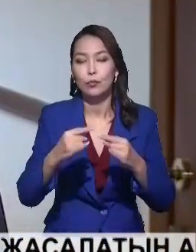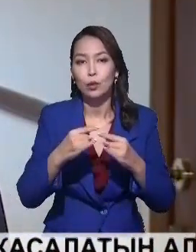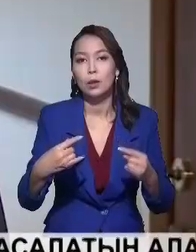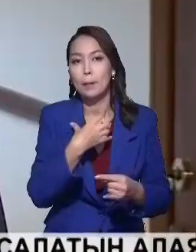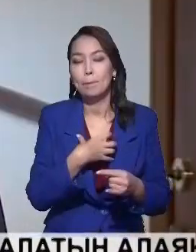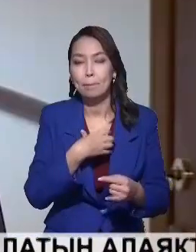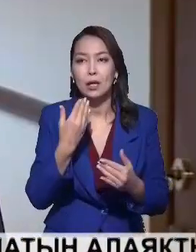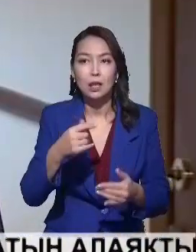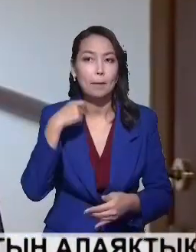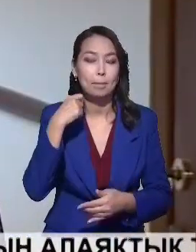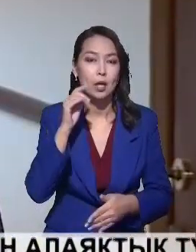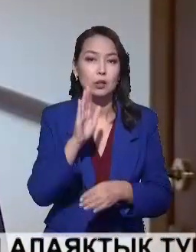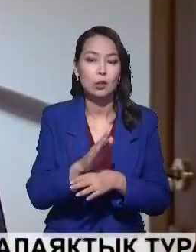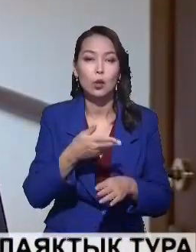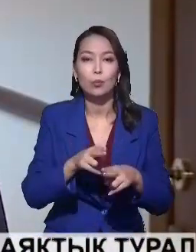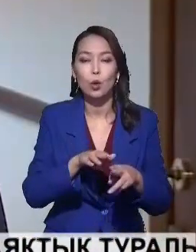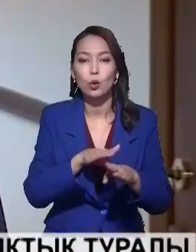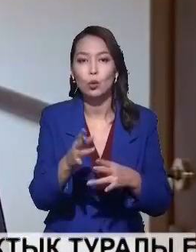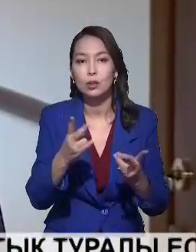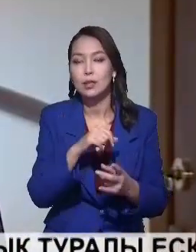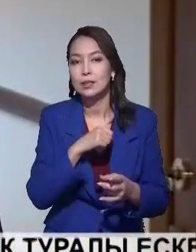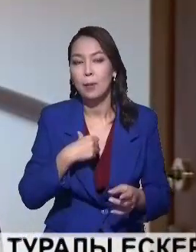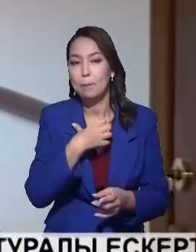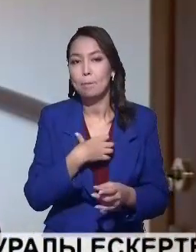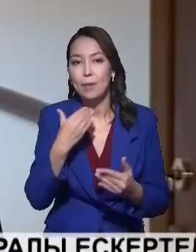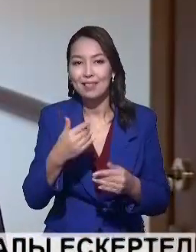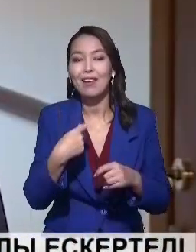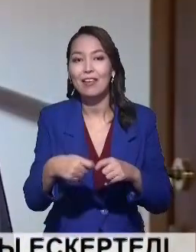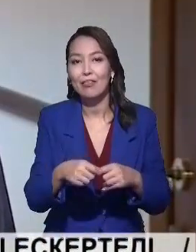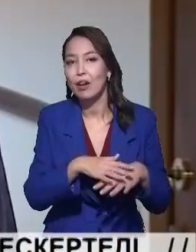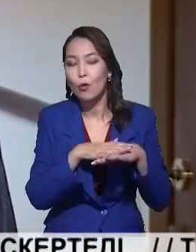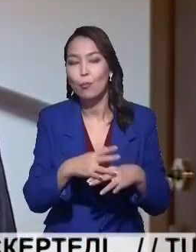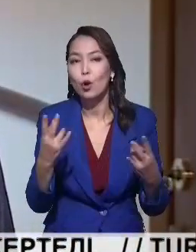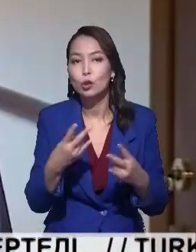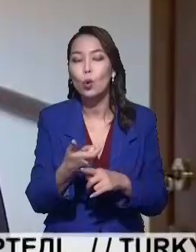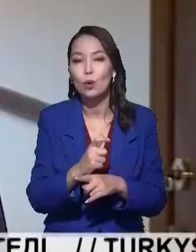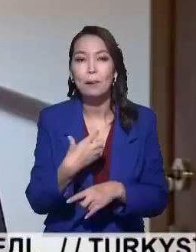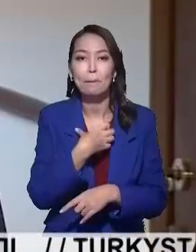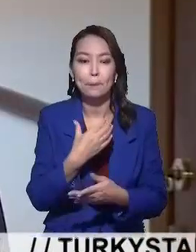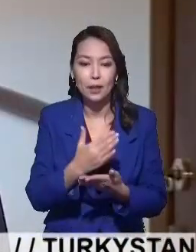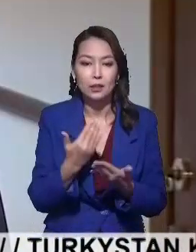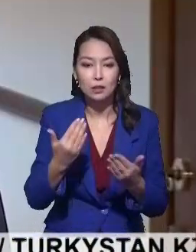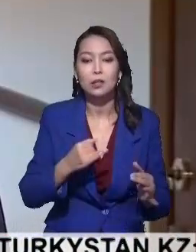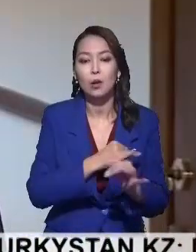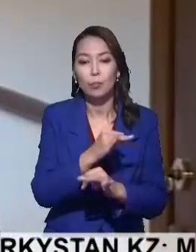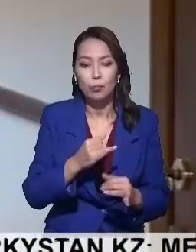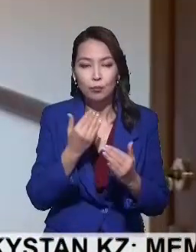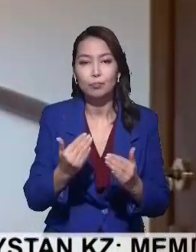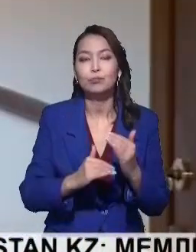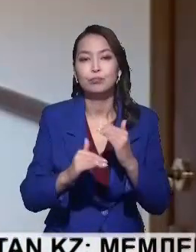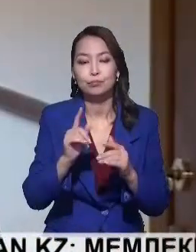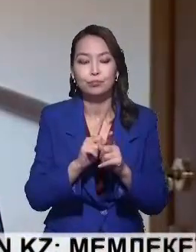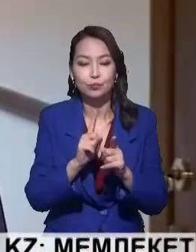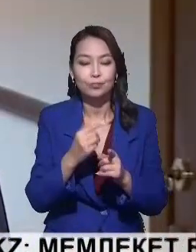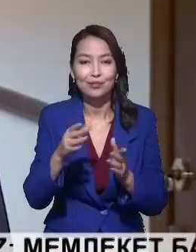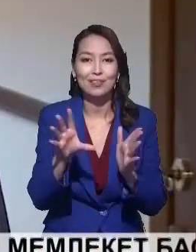ол президентіміздің тапсырмасын орындау, яғни ең бастысы инвестор тарту. Бұл мәселе өте маңызды. Мұны біз талқылап жатқанымызға жылға жақындады.